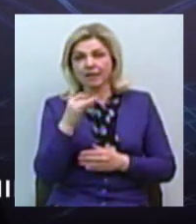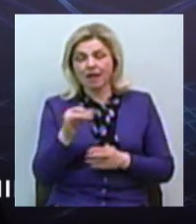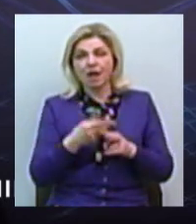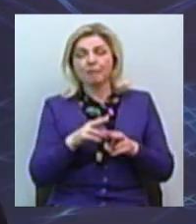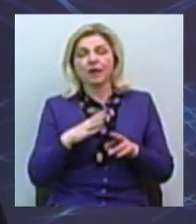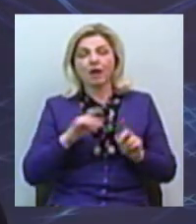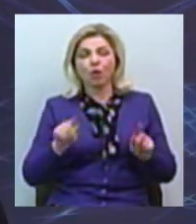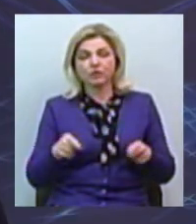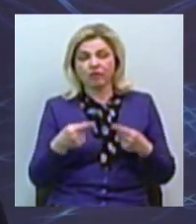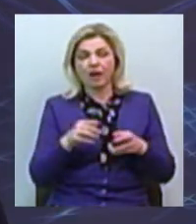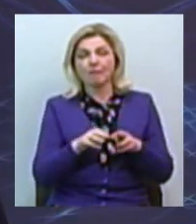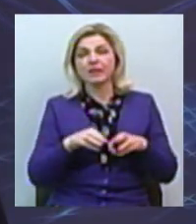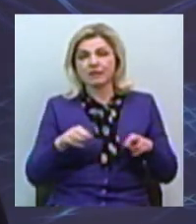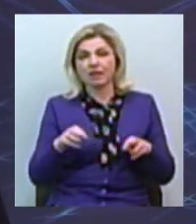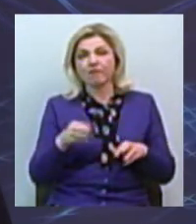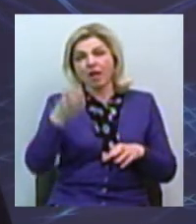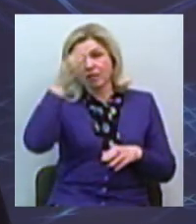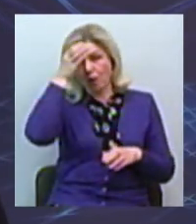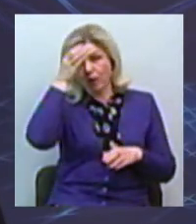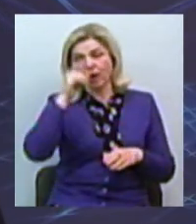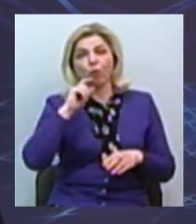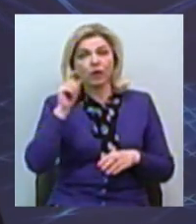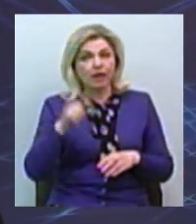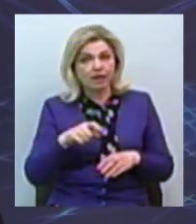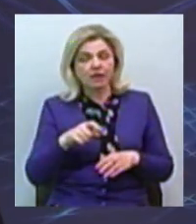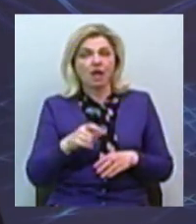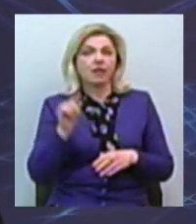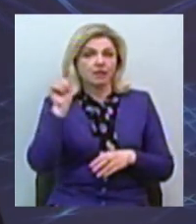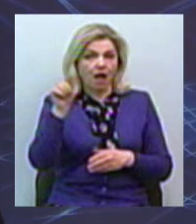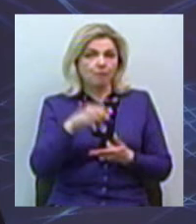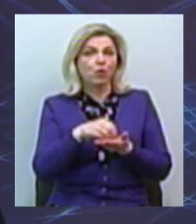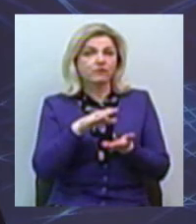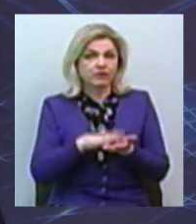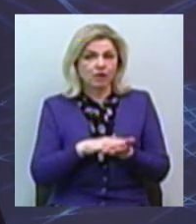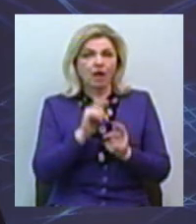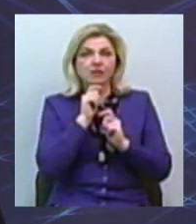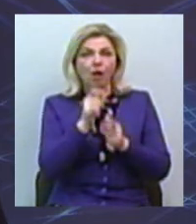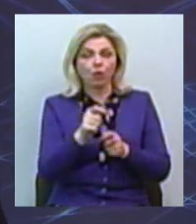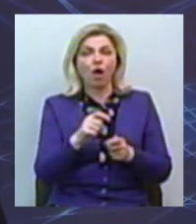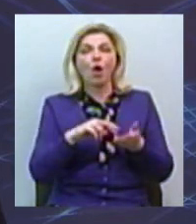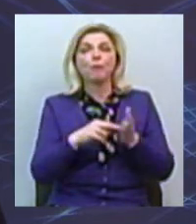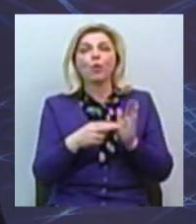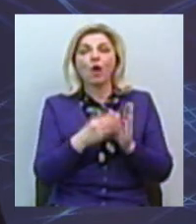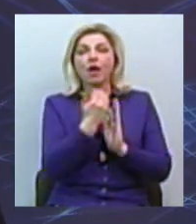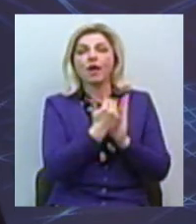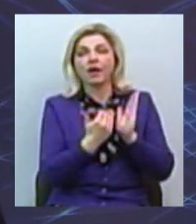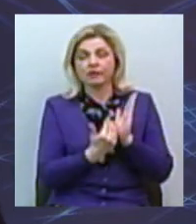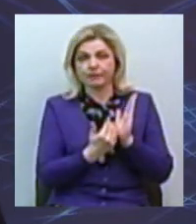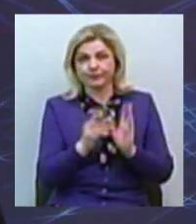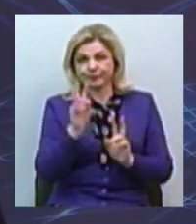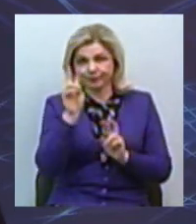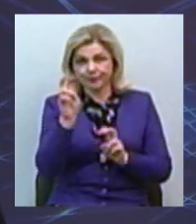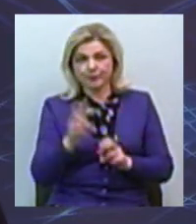освіти і науки України. І там ми відзначили нагородою теж проєкт HomeMapi